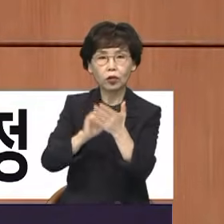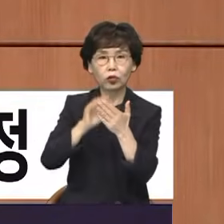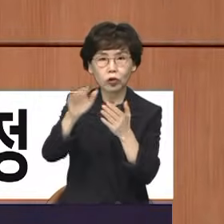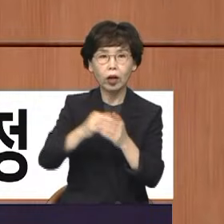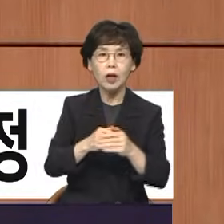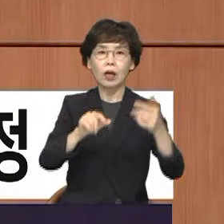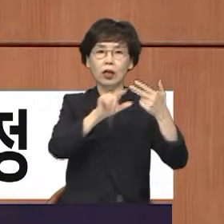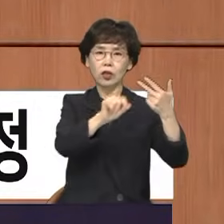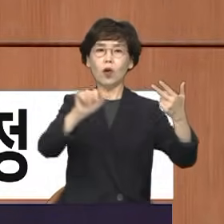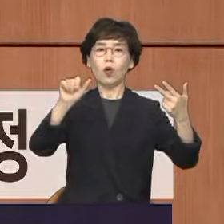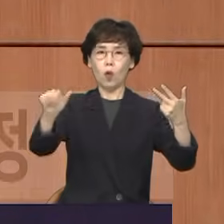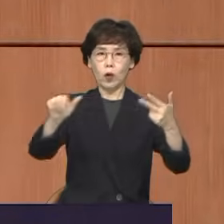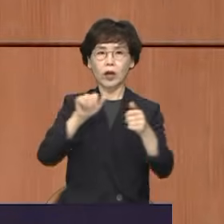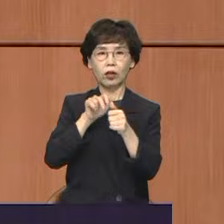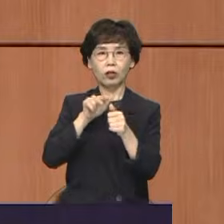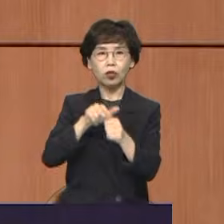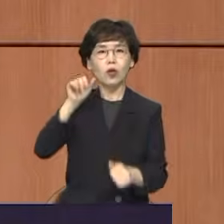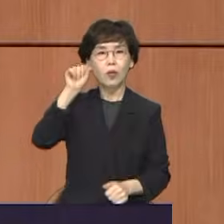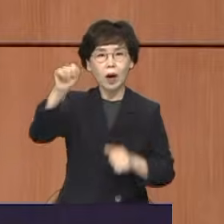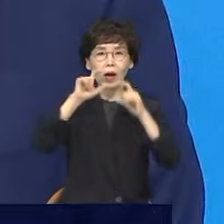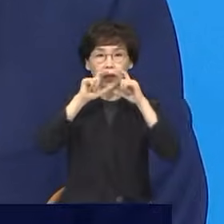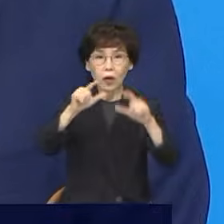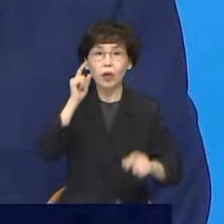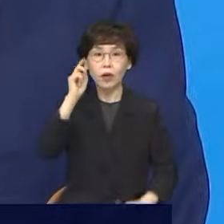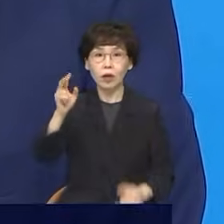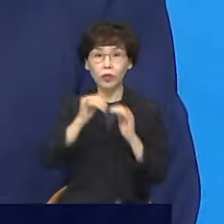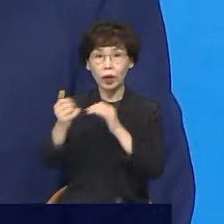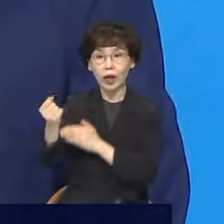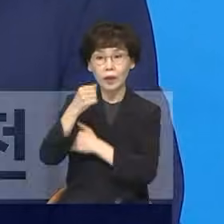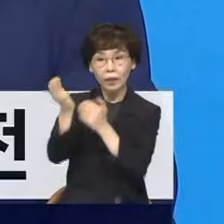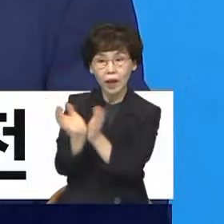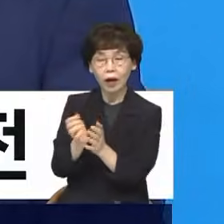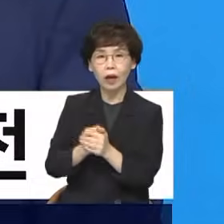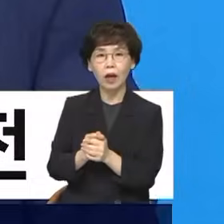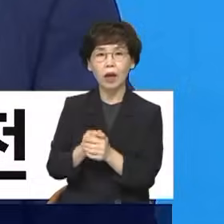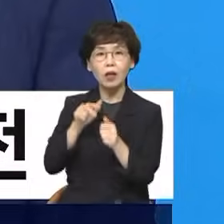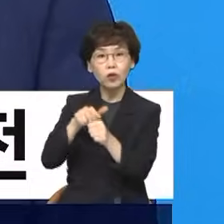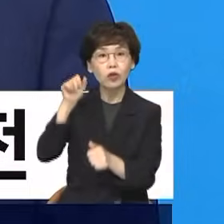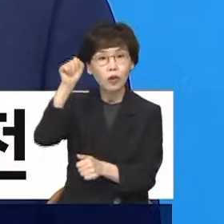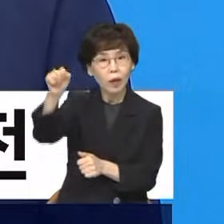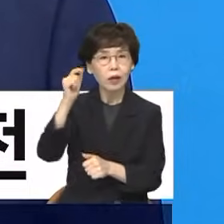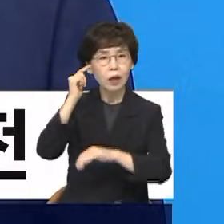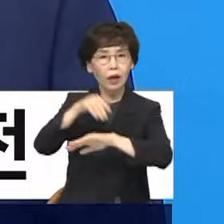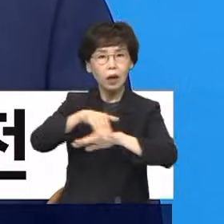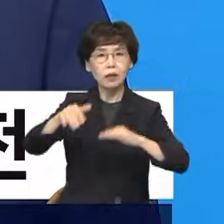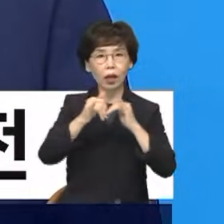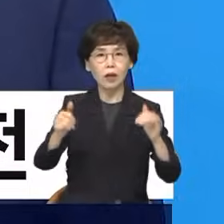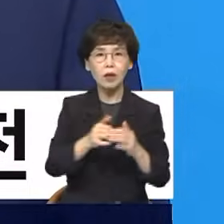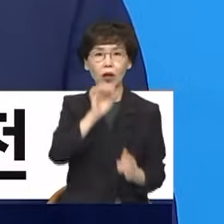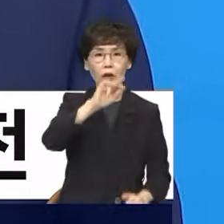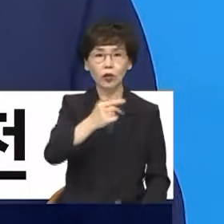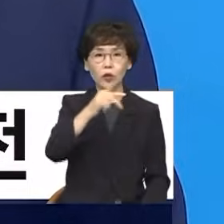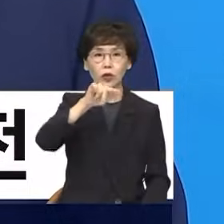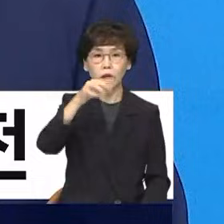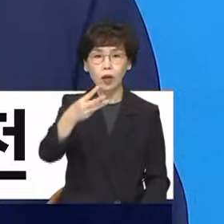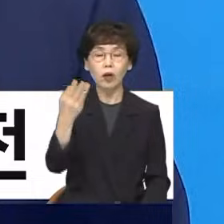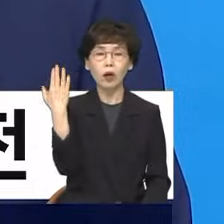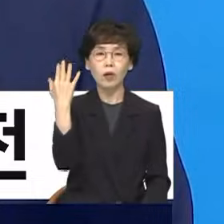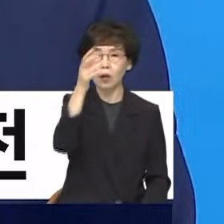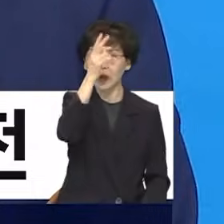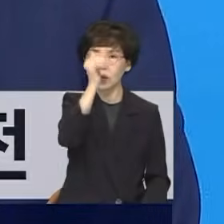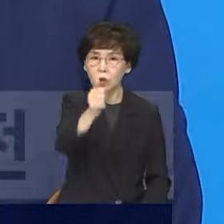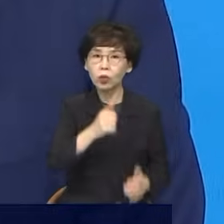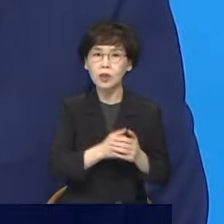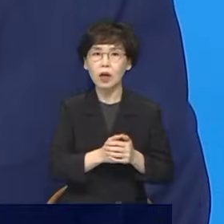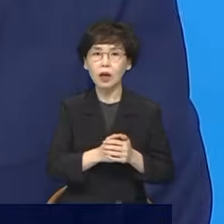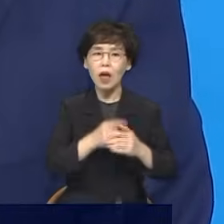출마 선언식을 가질 예정입니다. 국민의힘 잠룡들은 윤석열 전 검찰총장의 X파일 논란을 놓고 입씨름을